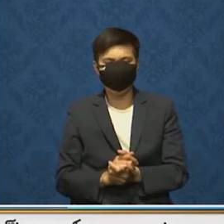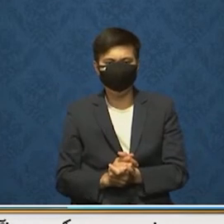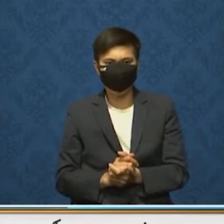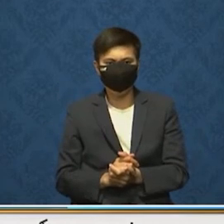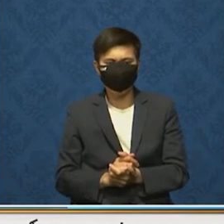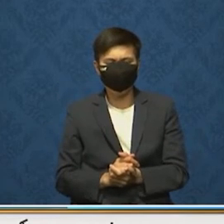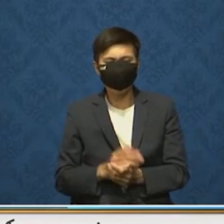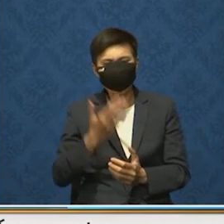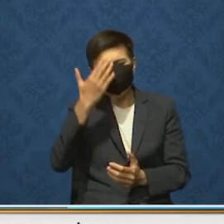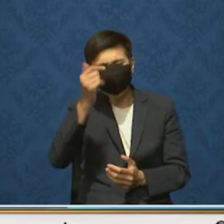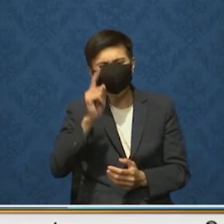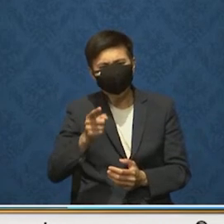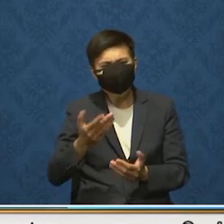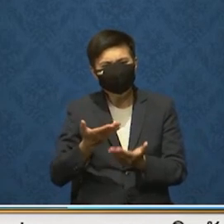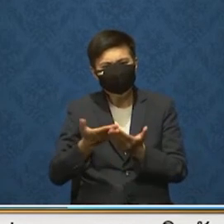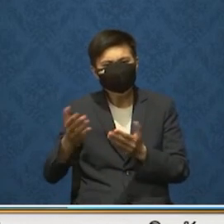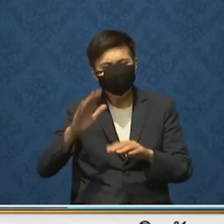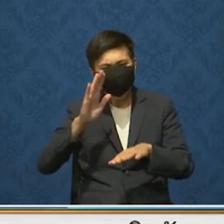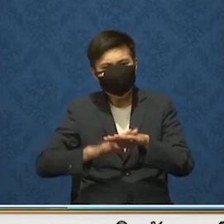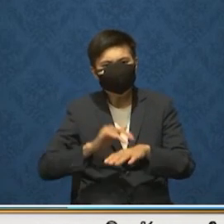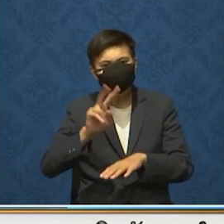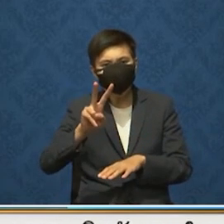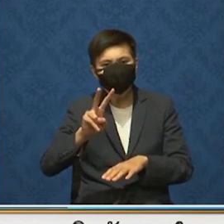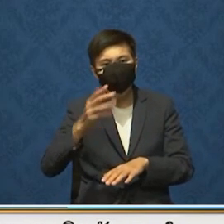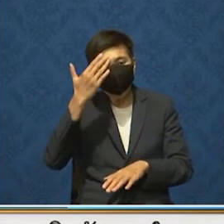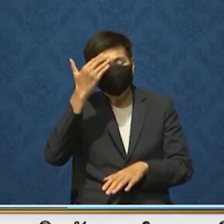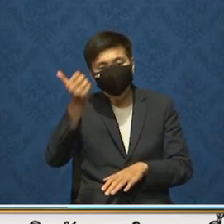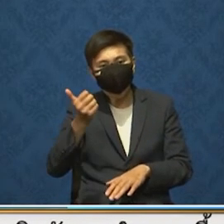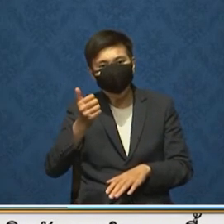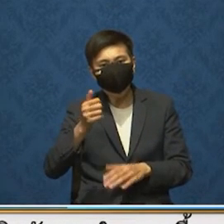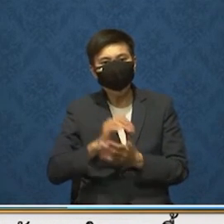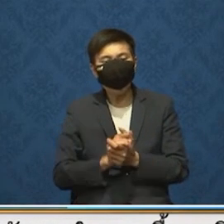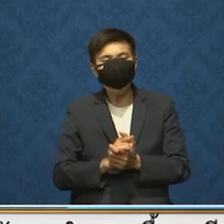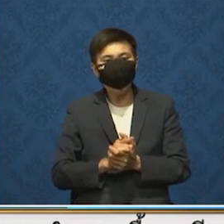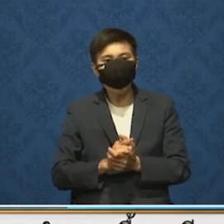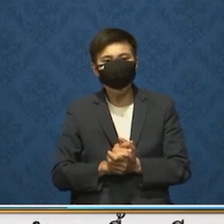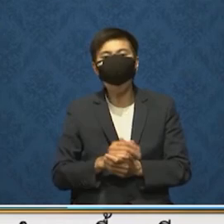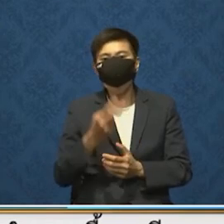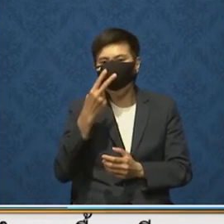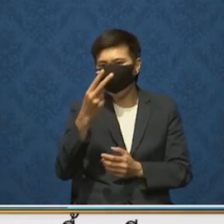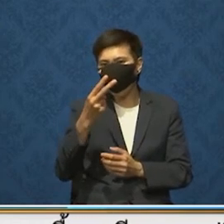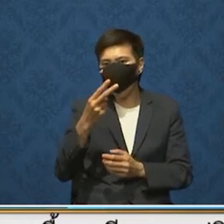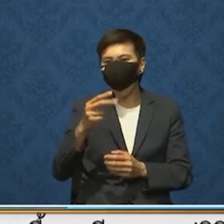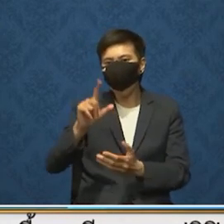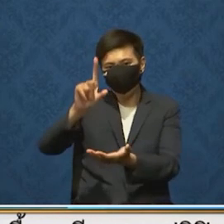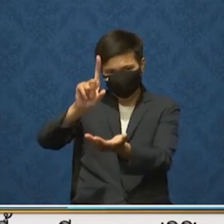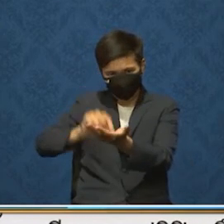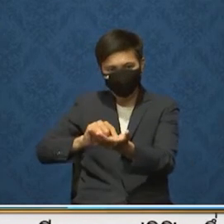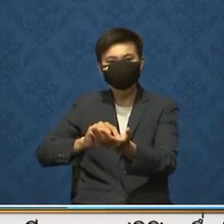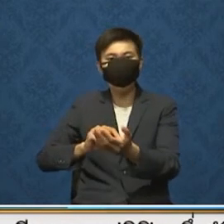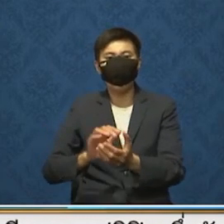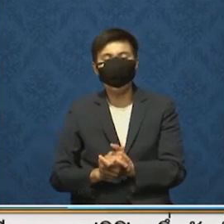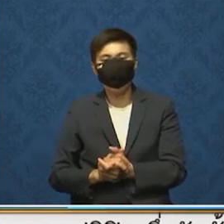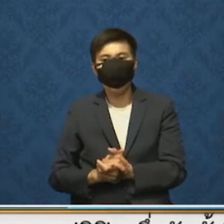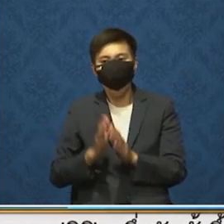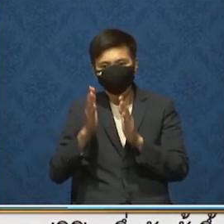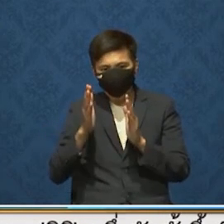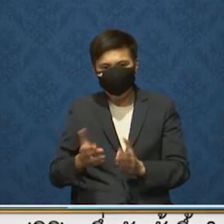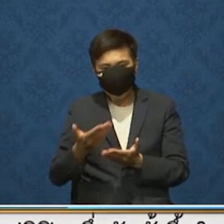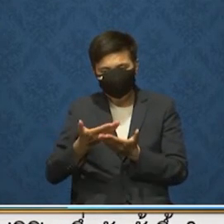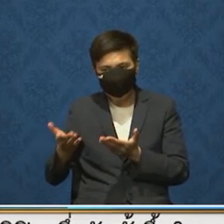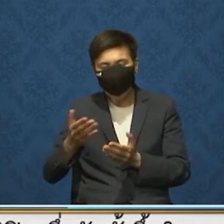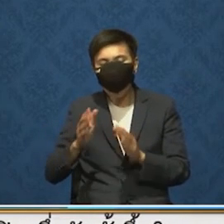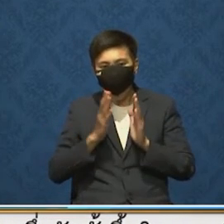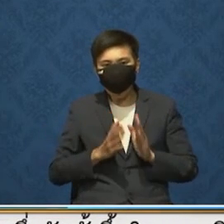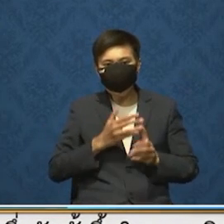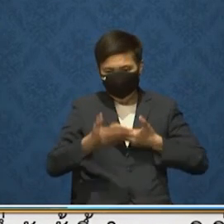ทำไมต้ซ้อมอสองครับเพระราคามัเป็ไปตามความพึ่งพอใจนะครัระหว่างพูดซื้อคือขาย โรวสอบกไม